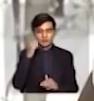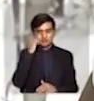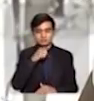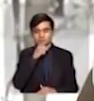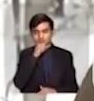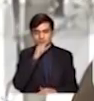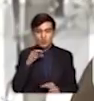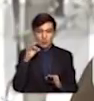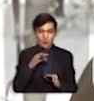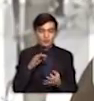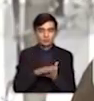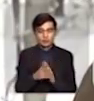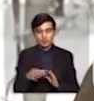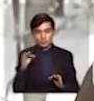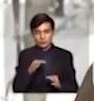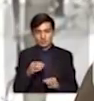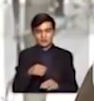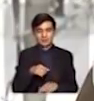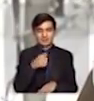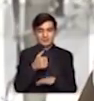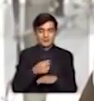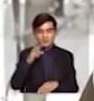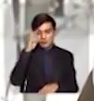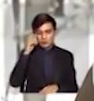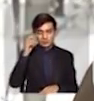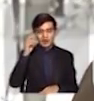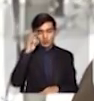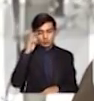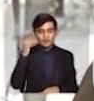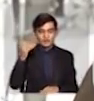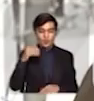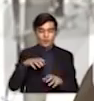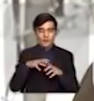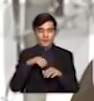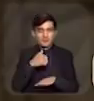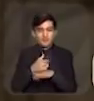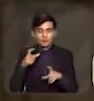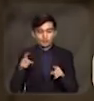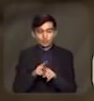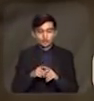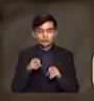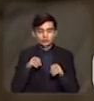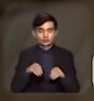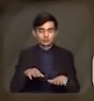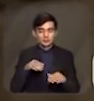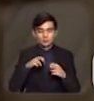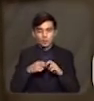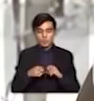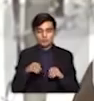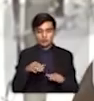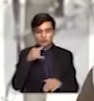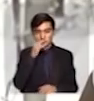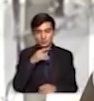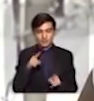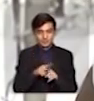ақсақалдар кеңесінің араласуы арқылы шешу бұл биліктің шарасыздығының белгісі. Ақсақалдар кеңесі дегеніміз не? Бұл феодалдық қоғамның сарқыншағы.